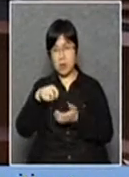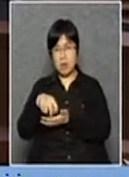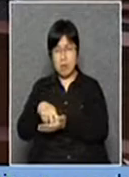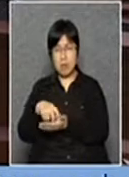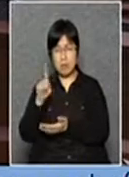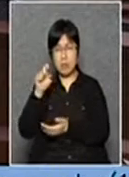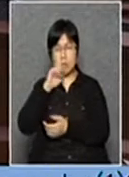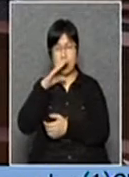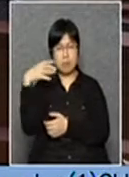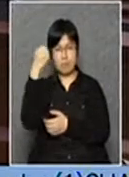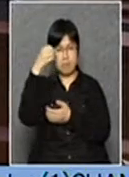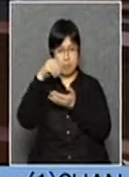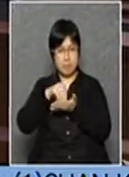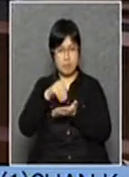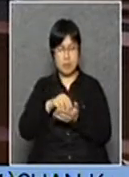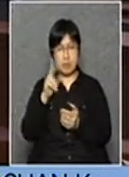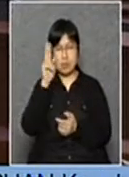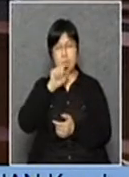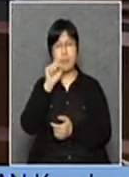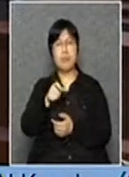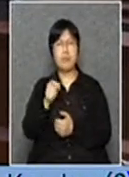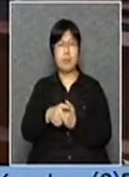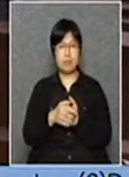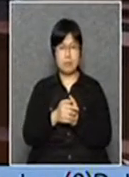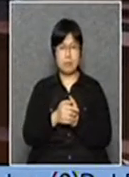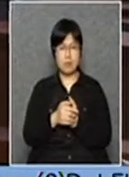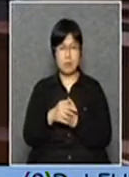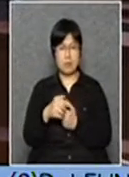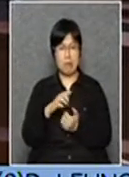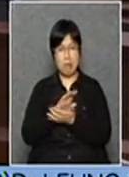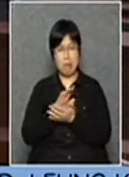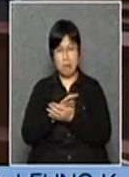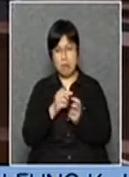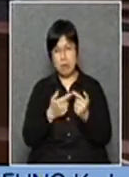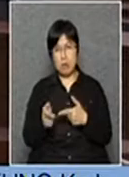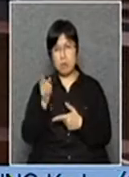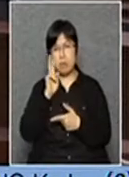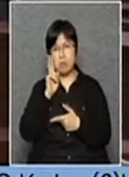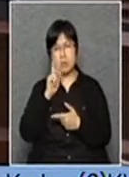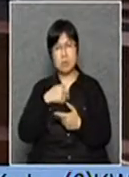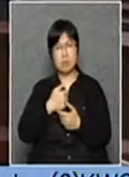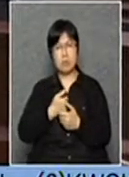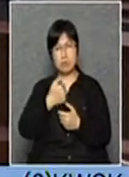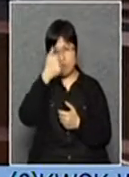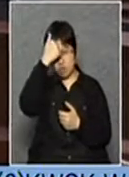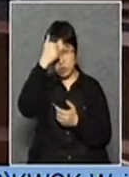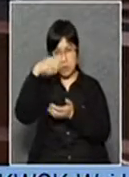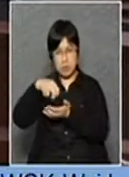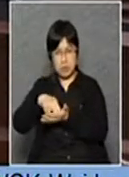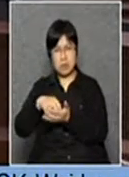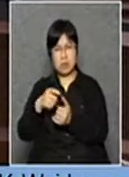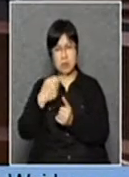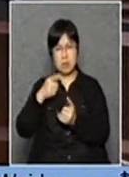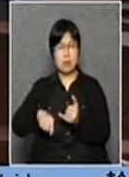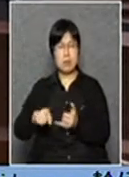嘅咧。咁呢個就唔會搞錯。但係問題就係我哋太多年嚟咧都好似係冇咗呢個咁嘅主次嘅概念喺度，甚